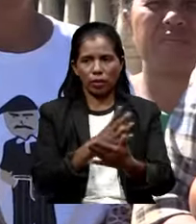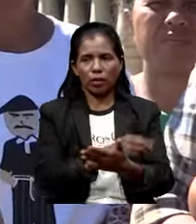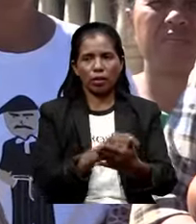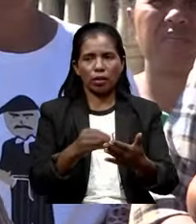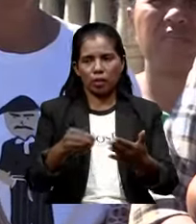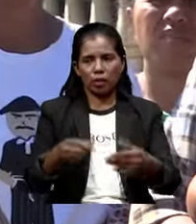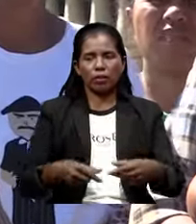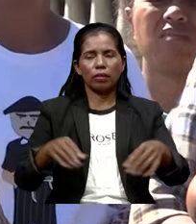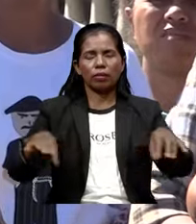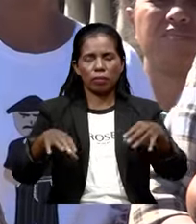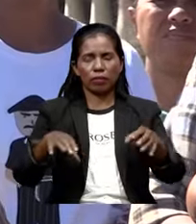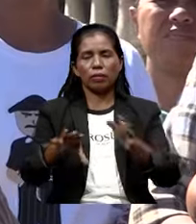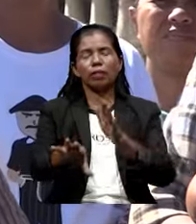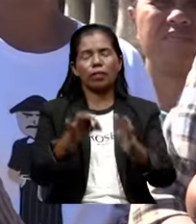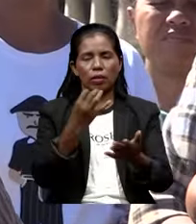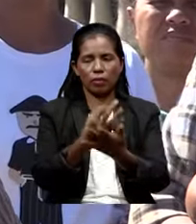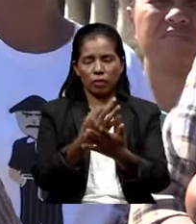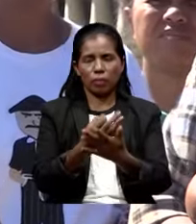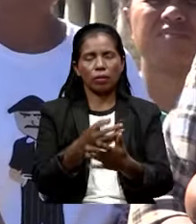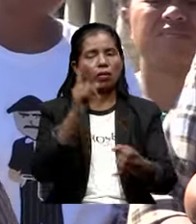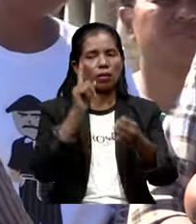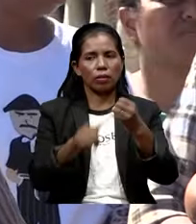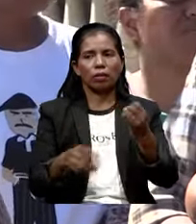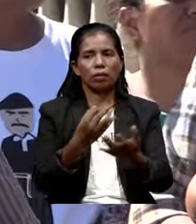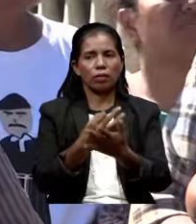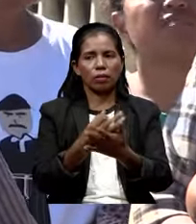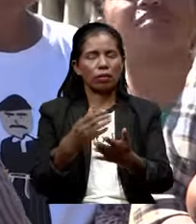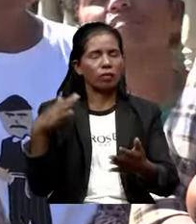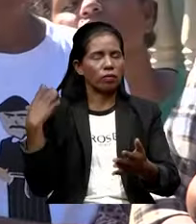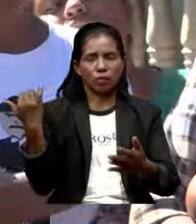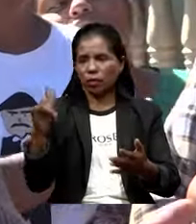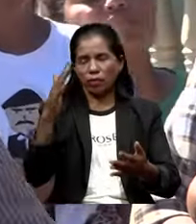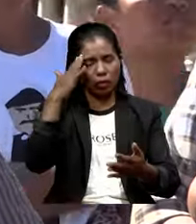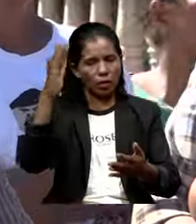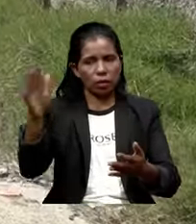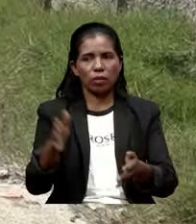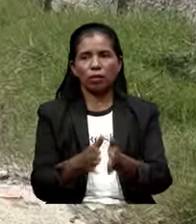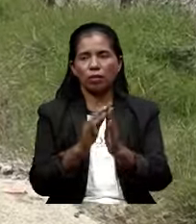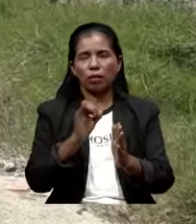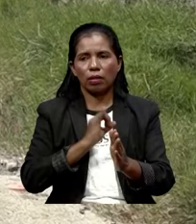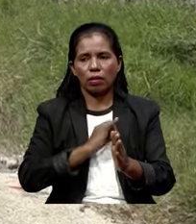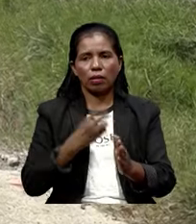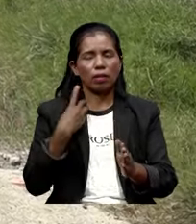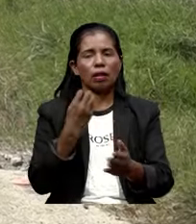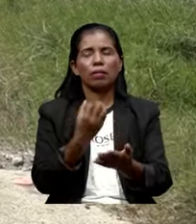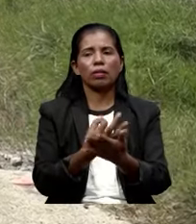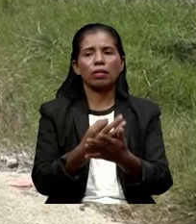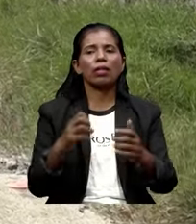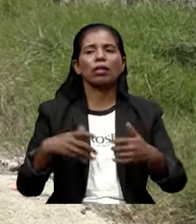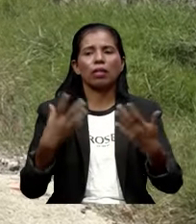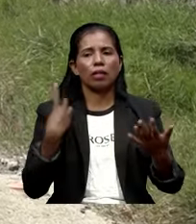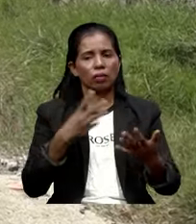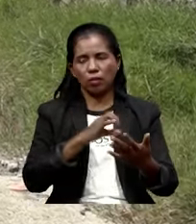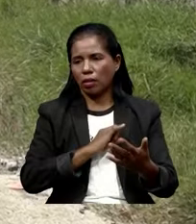sira para sira eta osano itu ah masinofi mai osane ira zoben sira mus latene dar musfali bahau mau tiu amne osane hira au deha